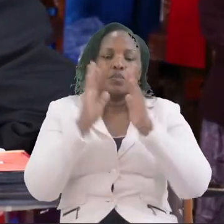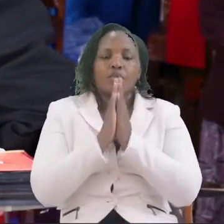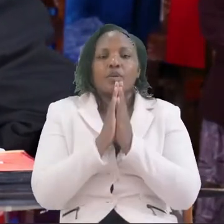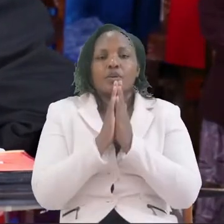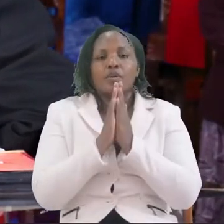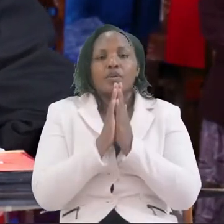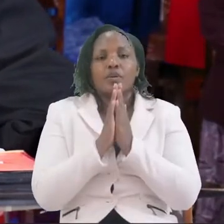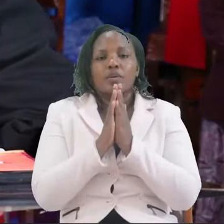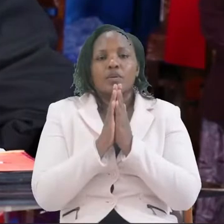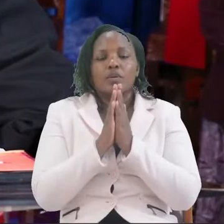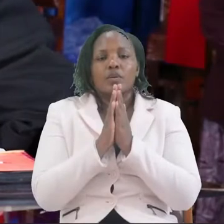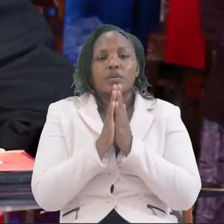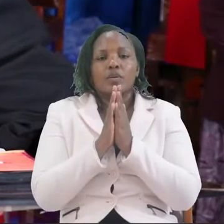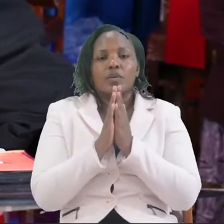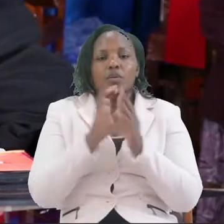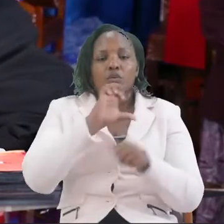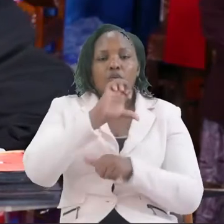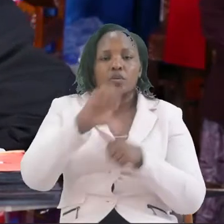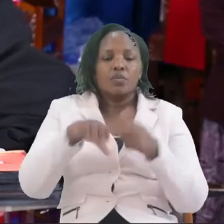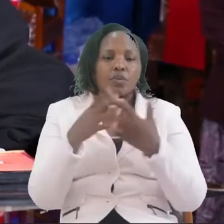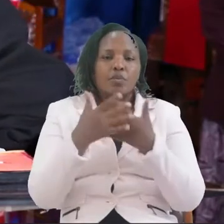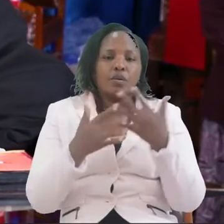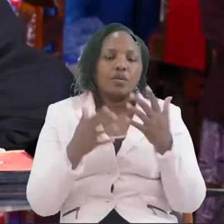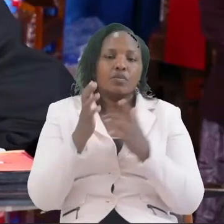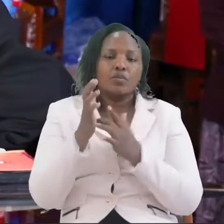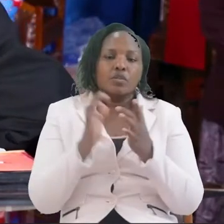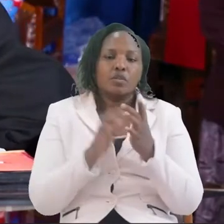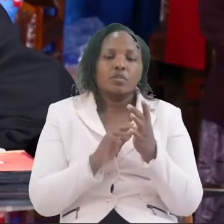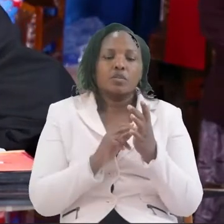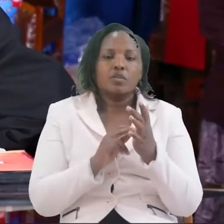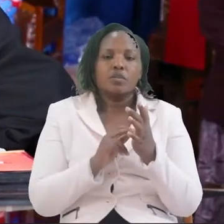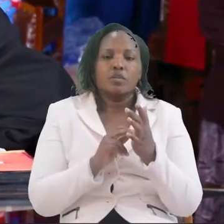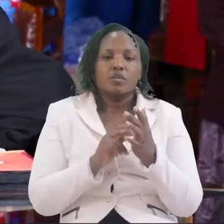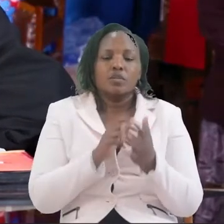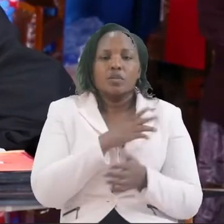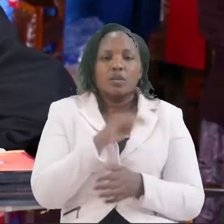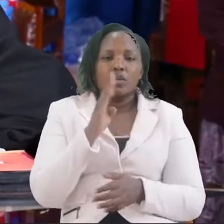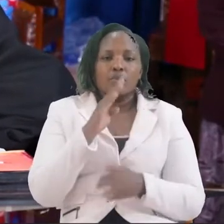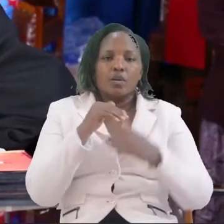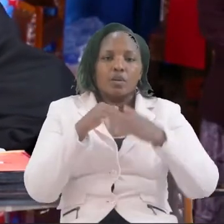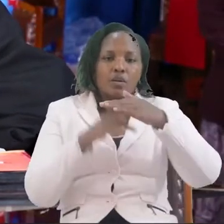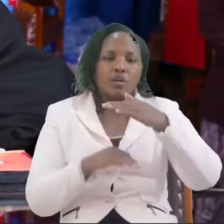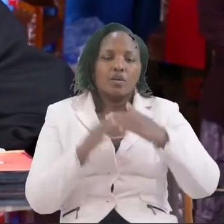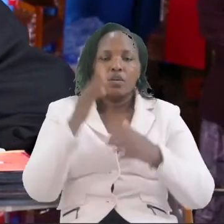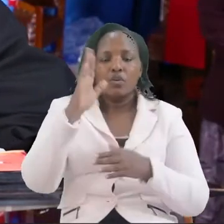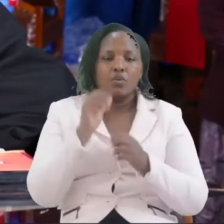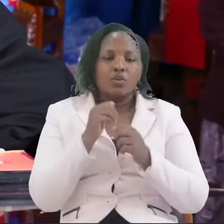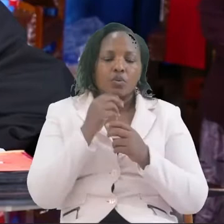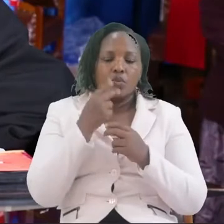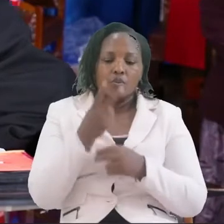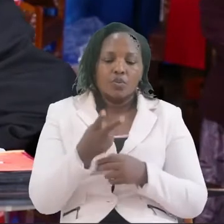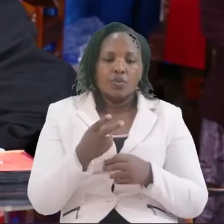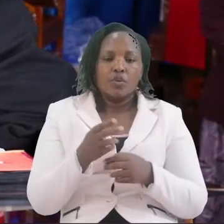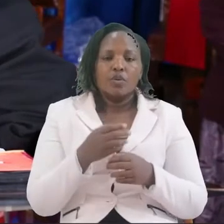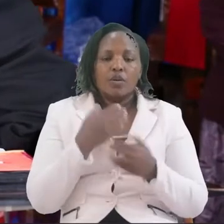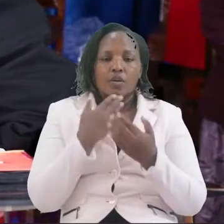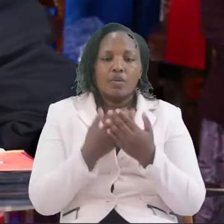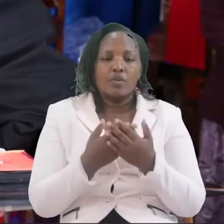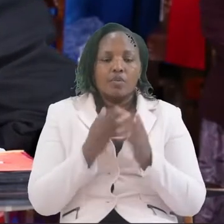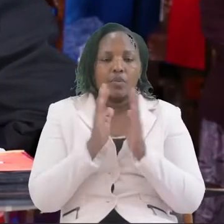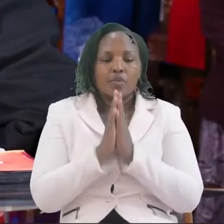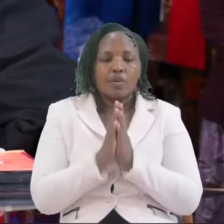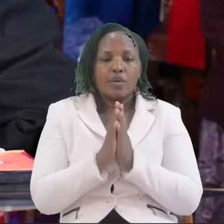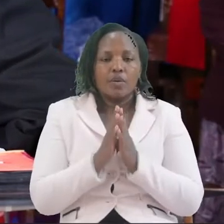Bwana ukawazingira na damu ya mwanae Yesu Kristo na wakawa chini ya ulinzi wako. Tunaomba wakiendelea